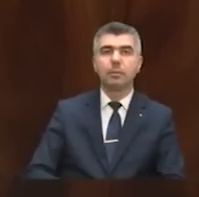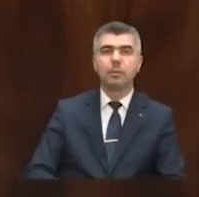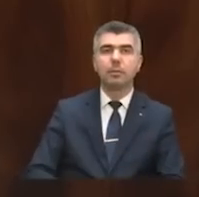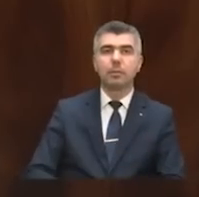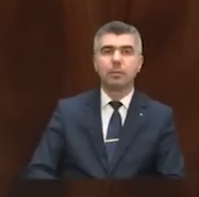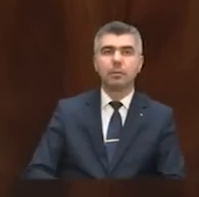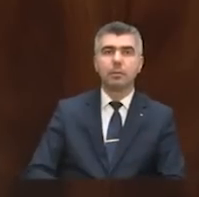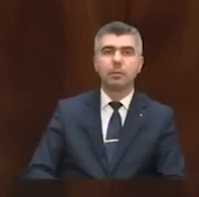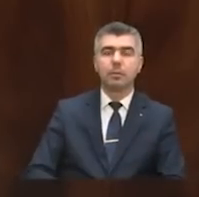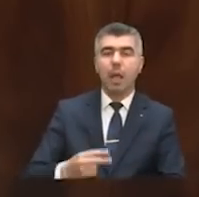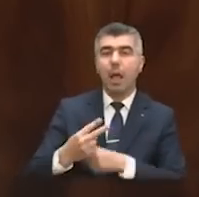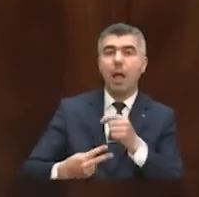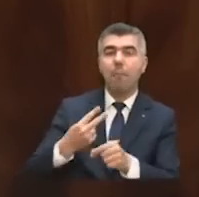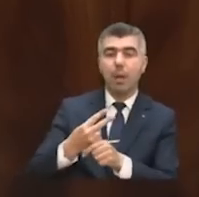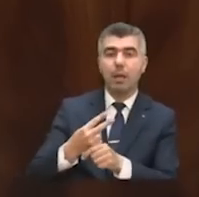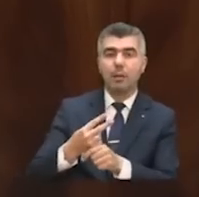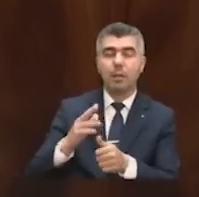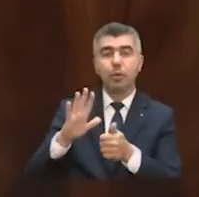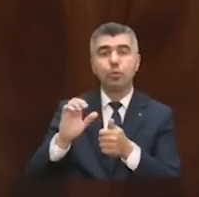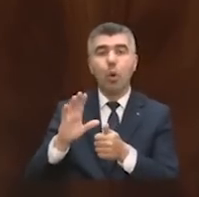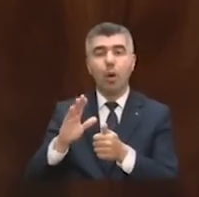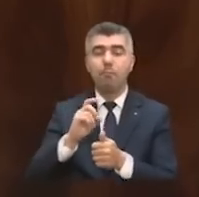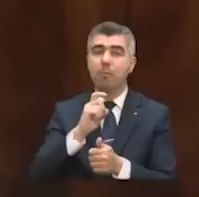شكون اللي تكلم على عامين؟ باقي 6 شهور باش نكملوا عامين،